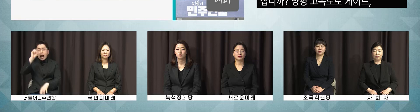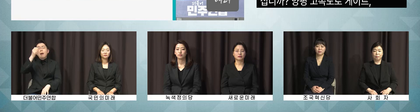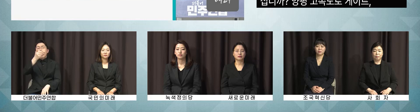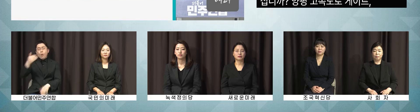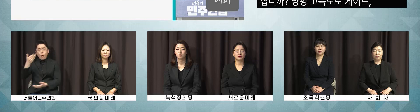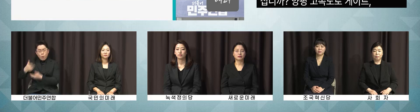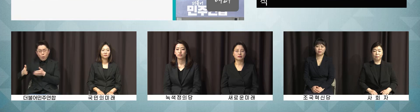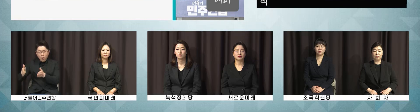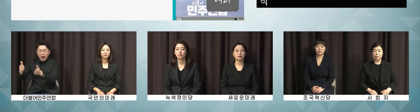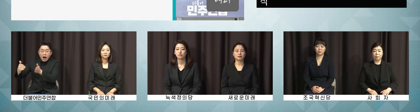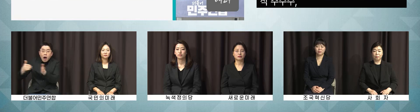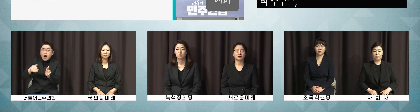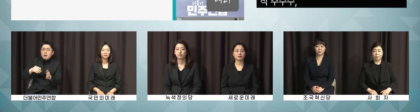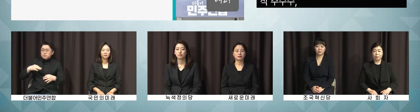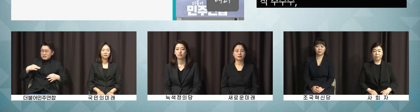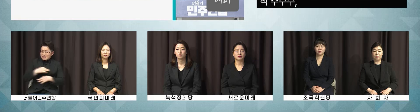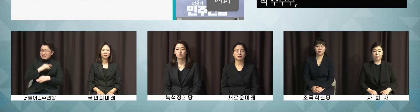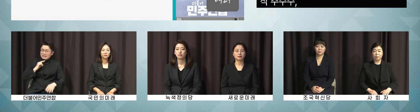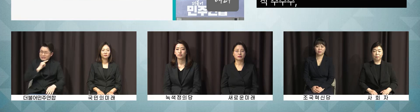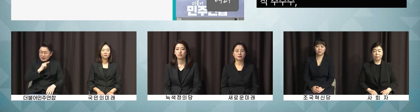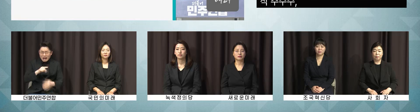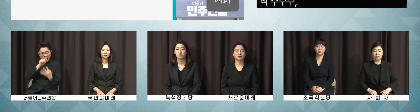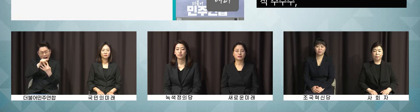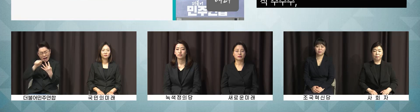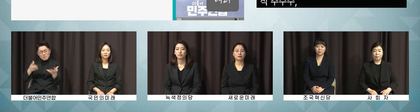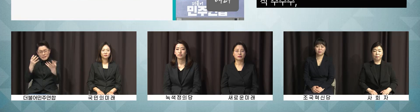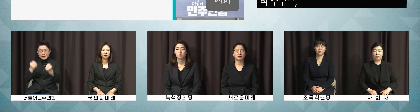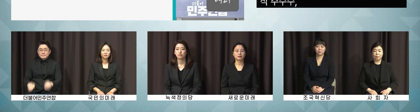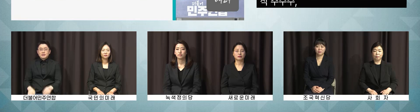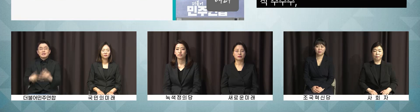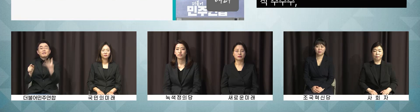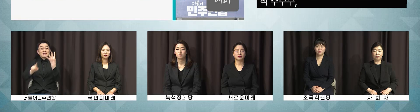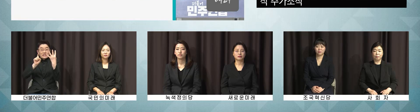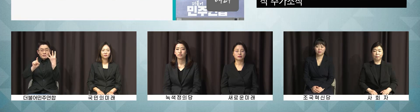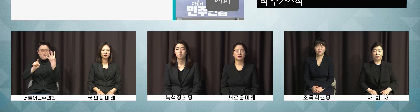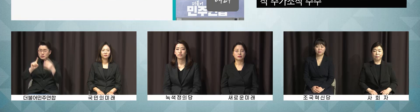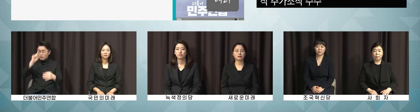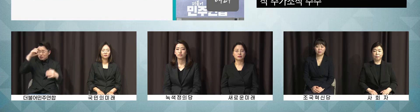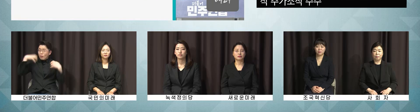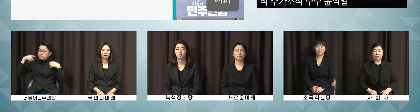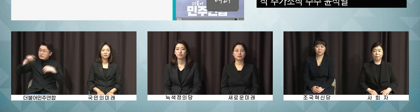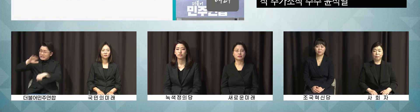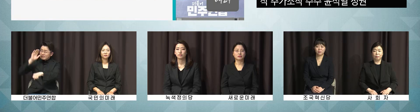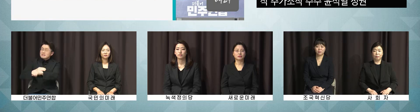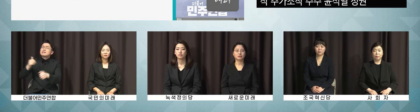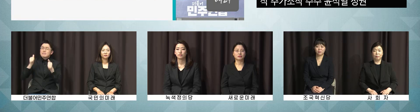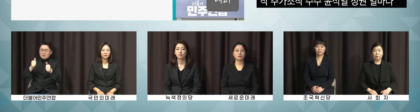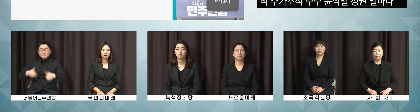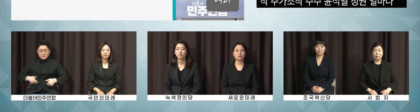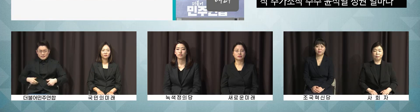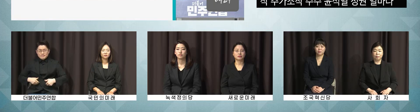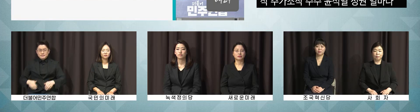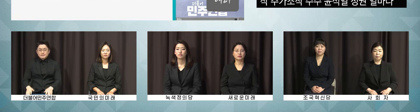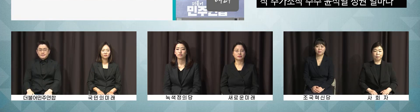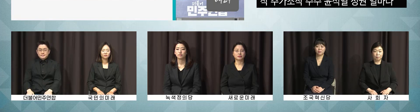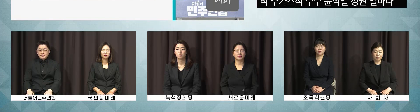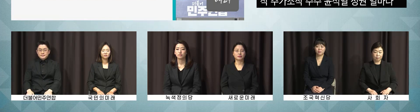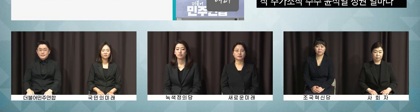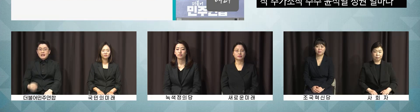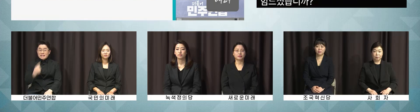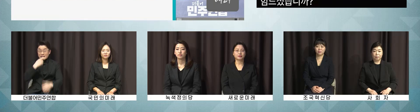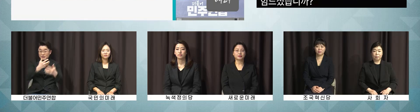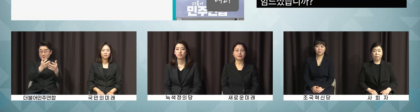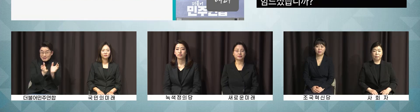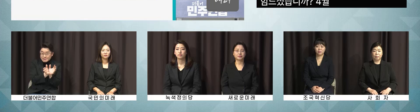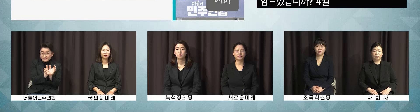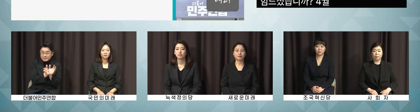얼마나 고통스러우셨습니까? 4월 10일은 윤석열 정권을 심판하는 날입니다. 더불어민주연합은